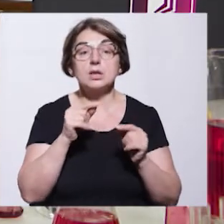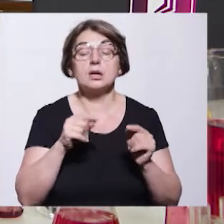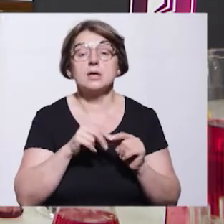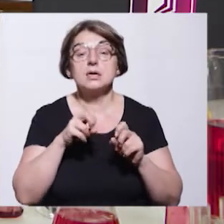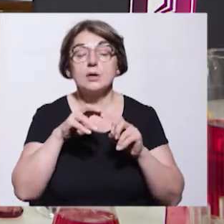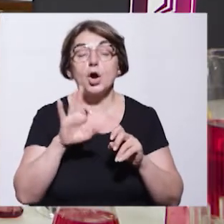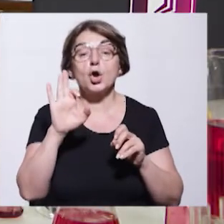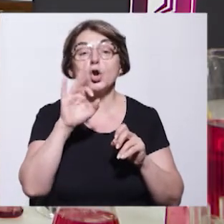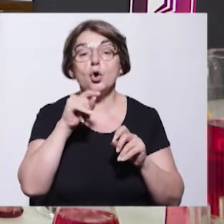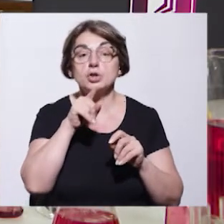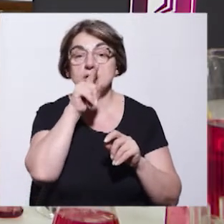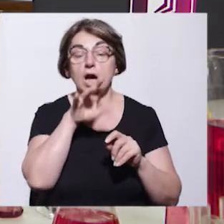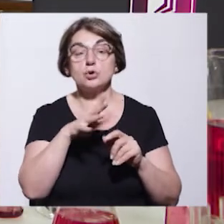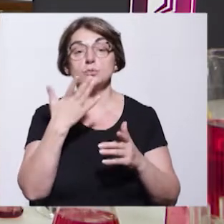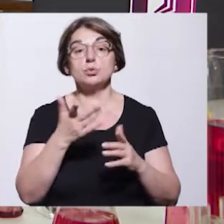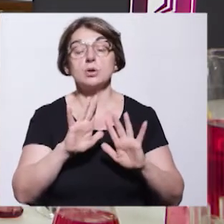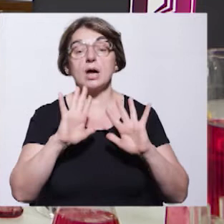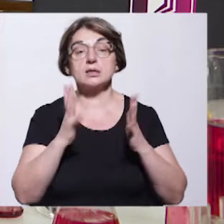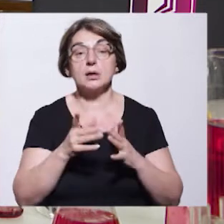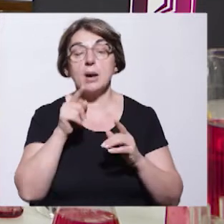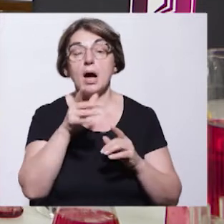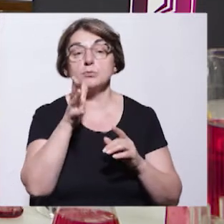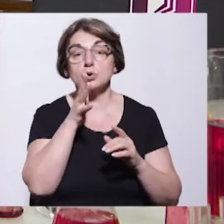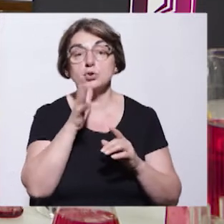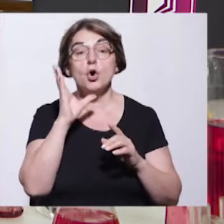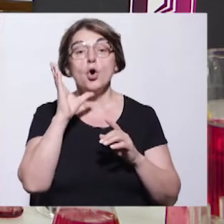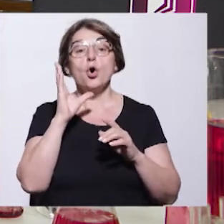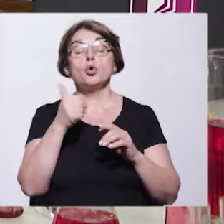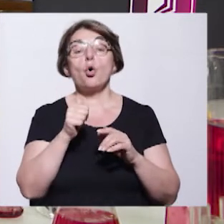დავწეროთ აი ამ წავშლი ერთი წუთით.